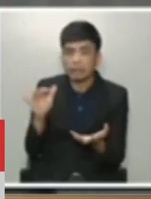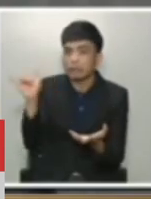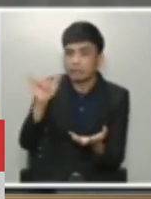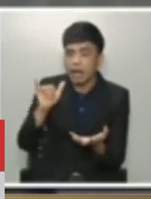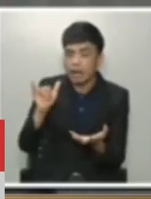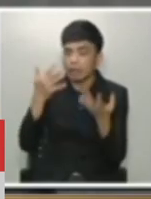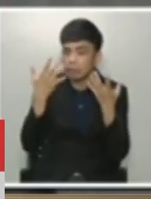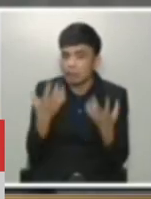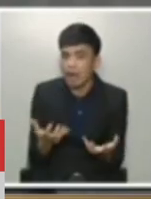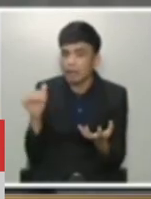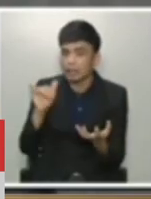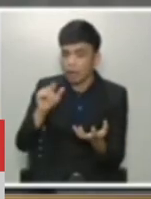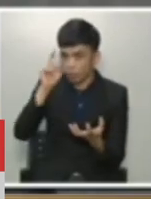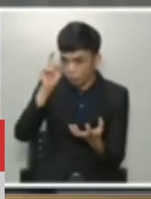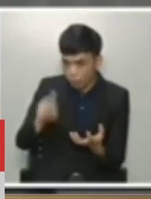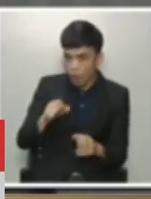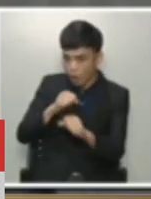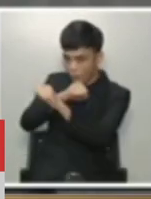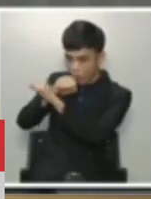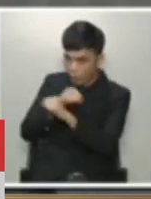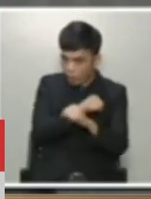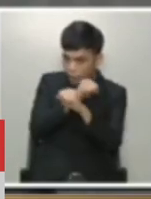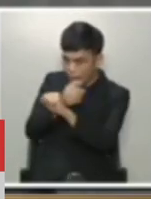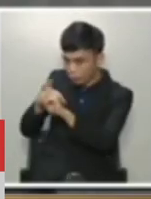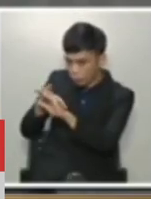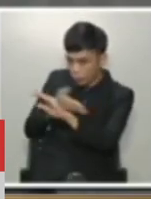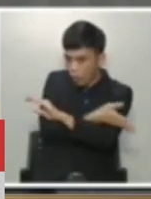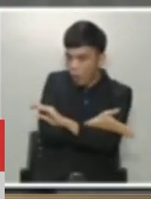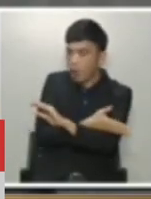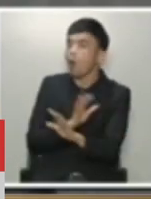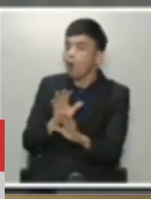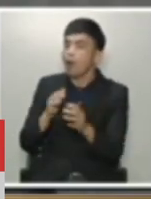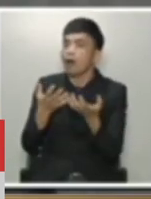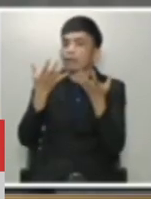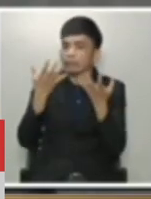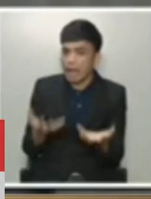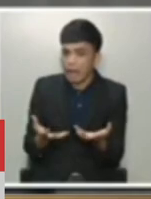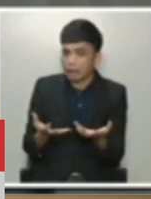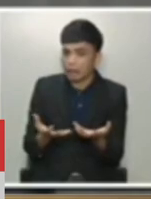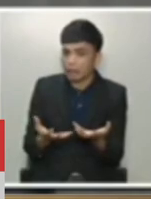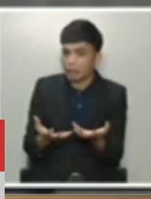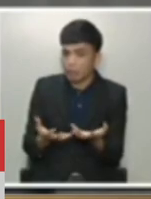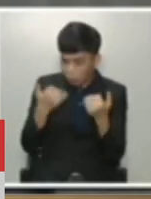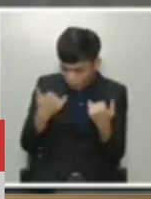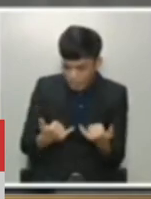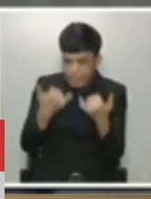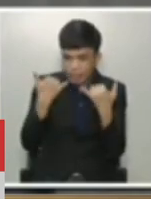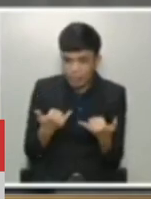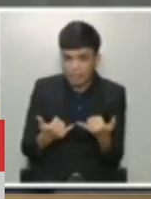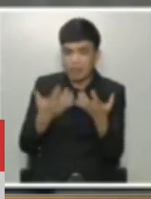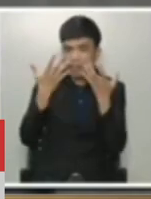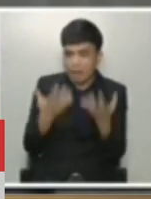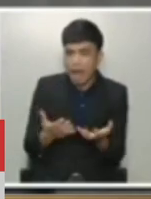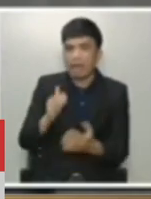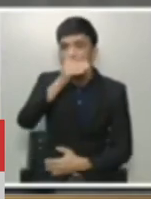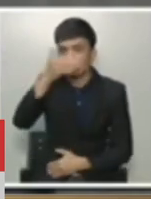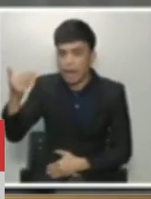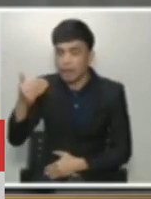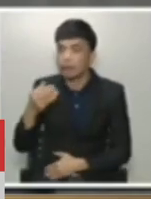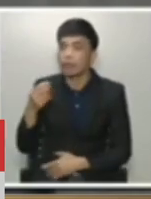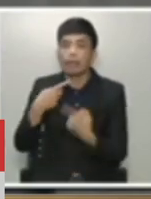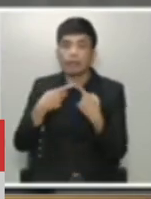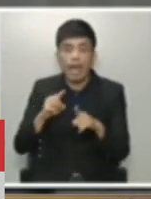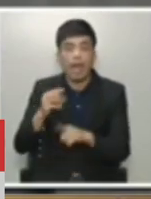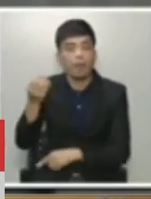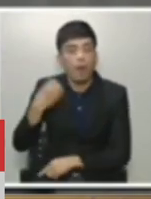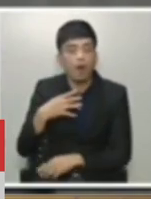ต้องป้องกันการเกิดวิกฤตการที่ท่านคิดว่าไม่วิกฤตนะครับนี่คือวิกฤตชาติพอท่านบอกไม่วิกฤตการบริหาร